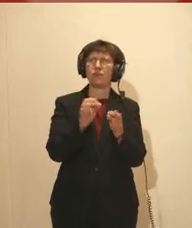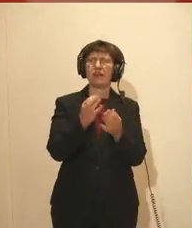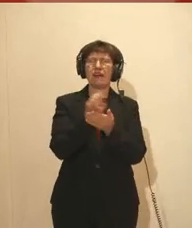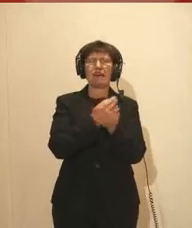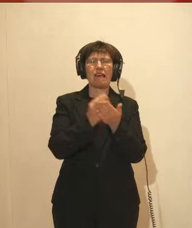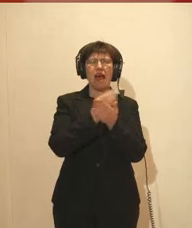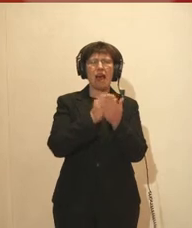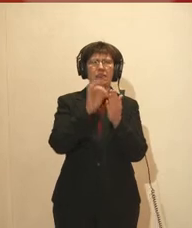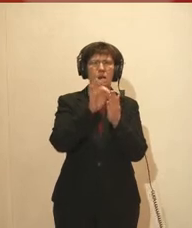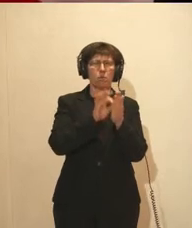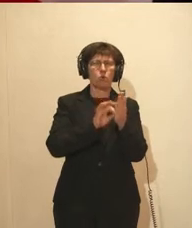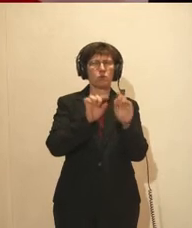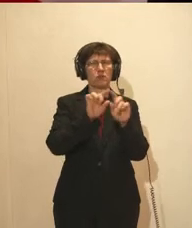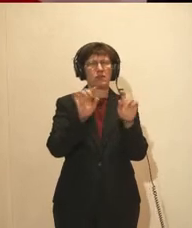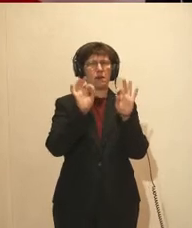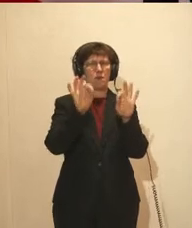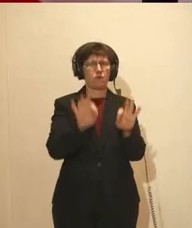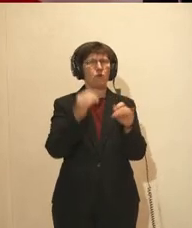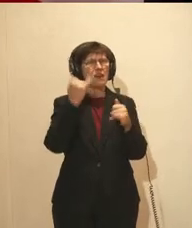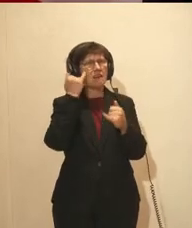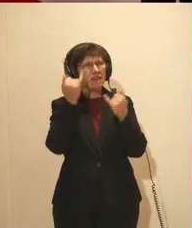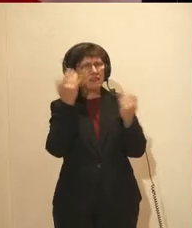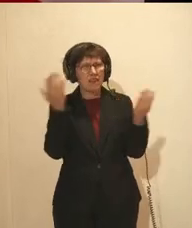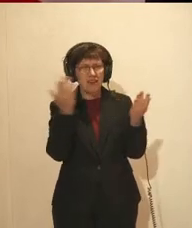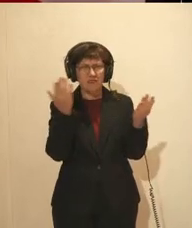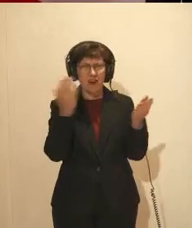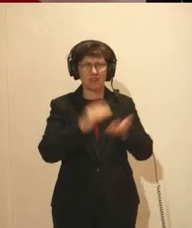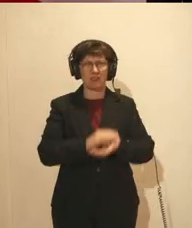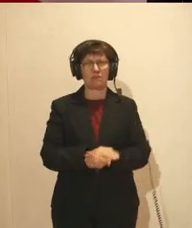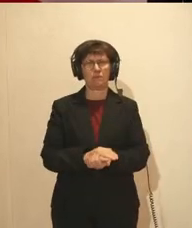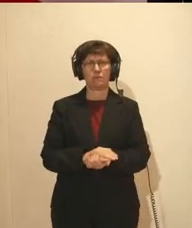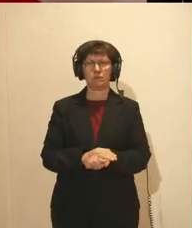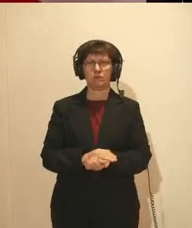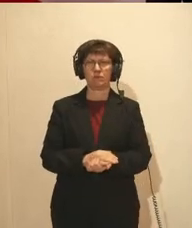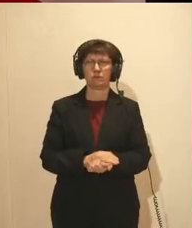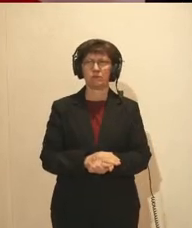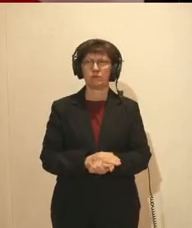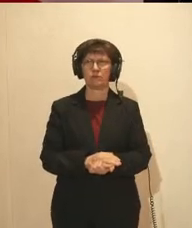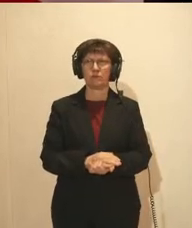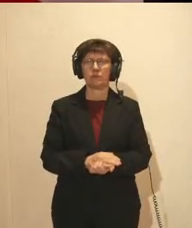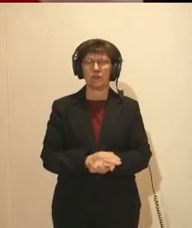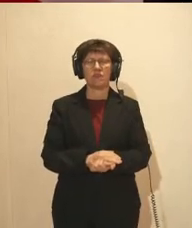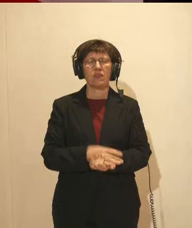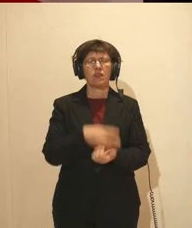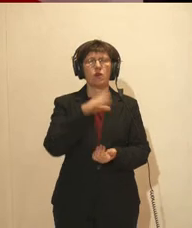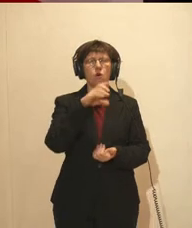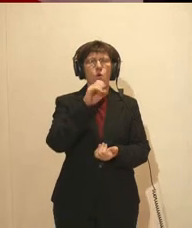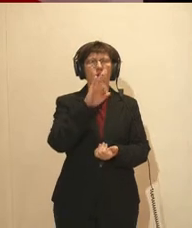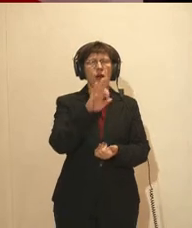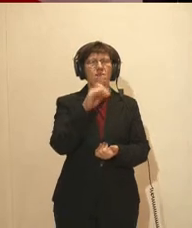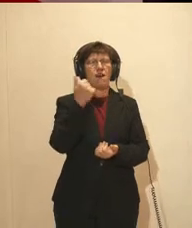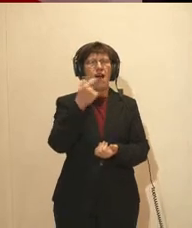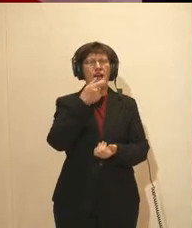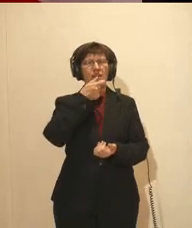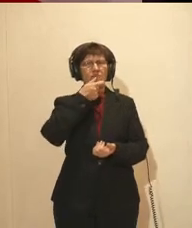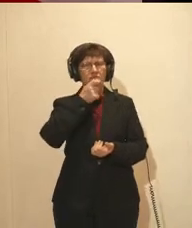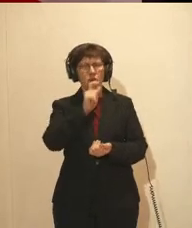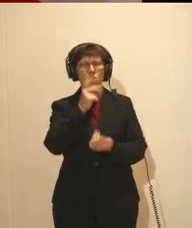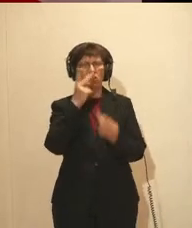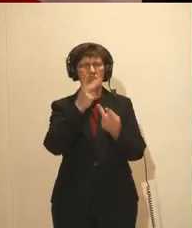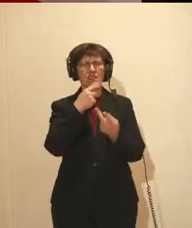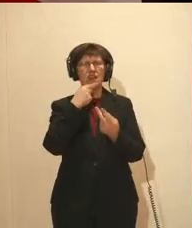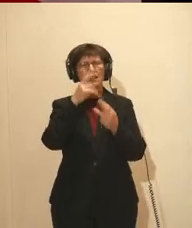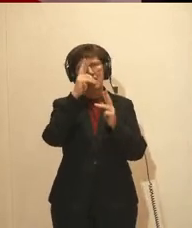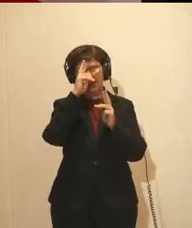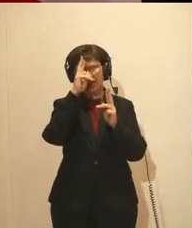kernpunkte und themen für euch und ideen die wir jetzt mitnehmen urlaub hat ja einen begriff ganz zentral genannt